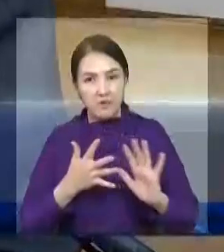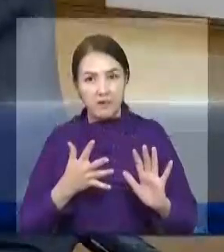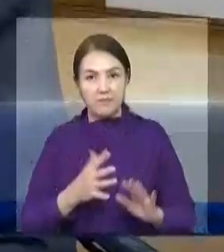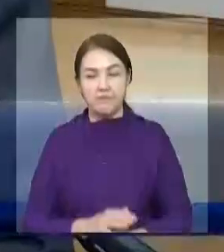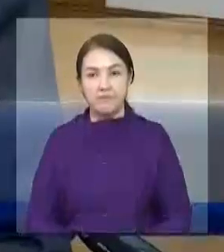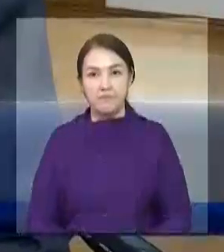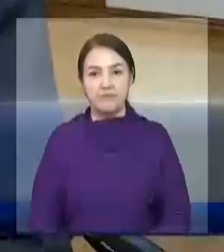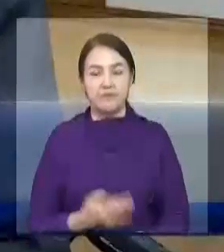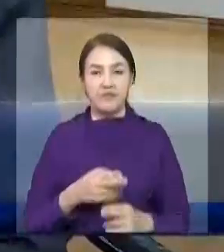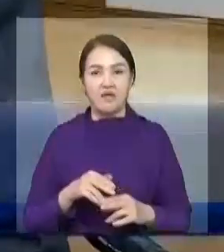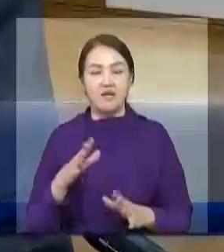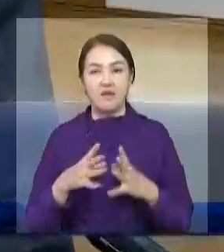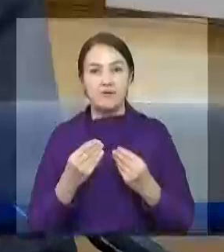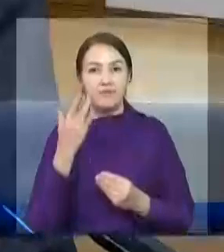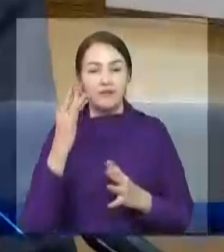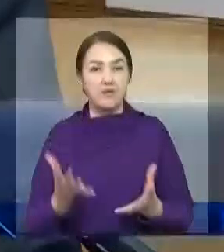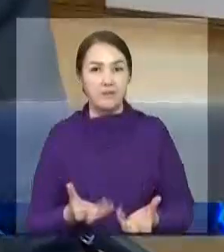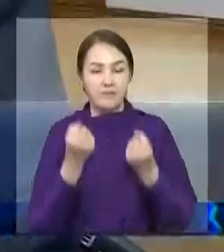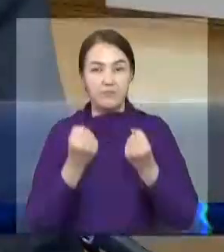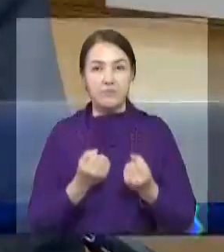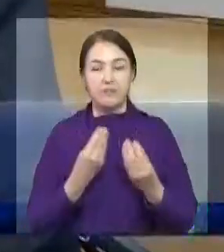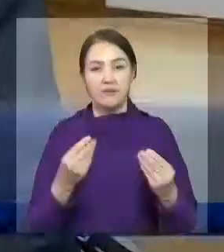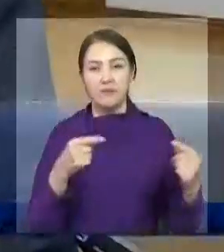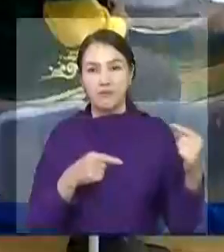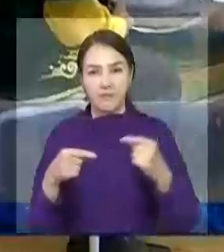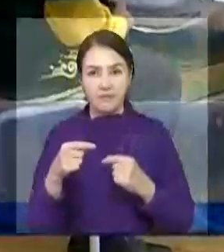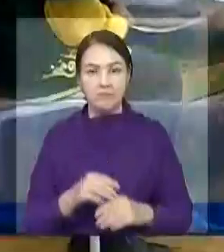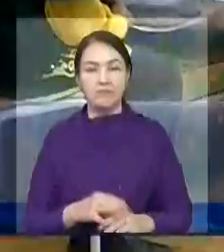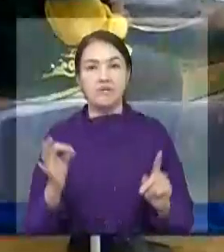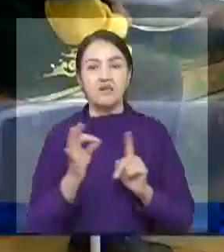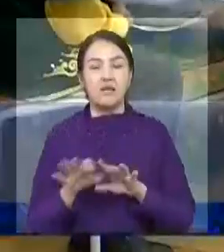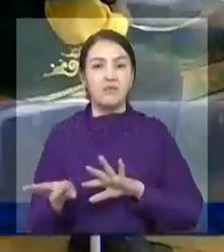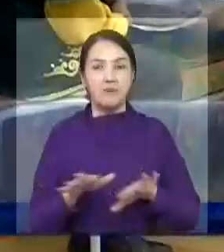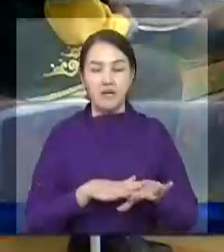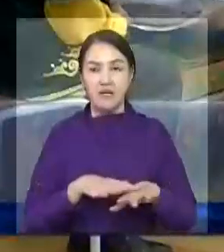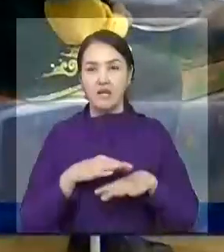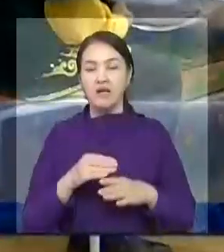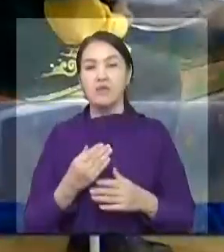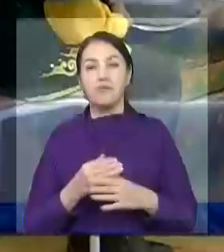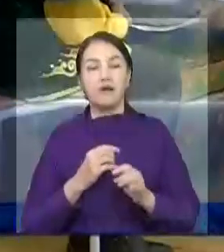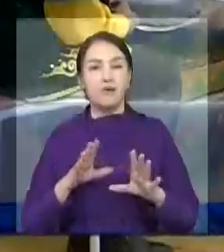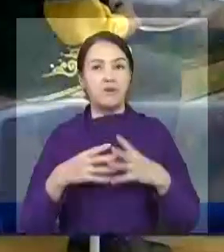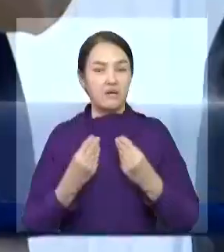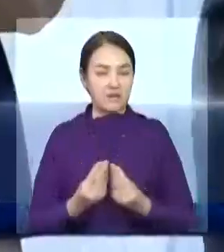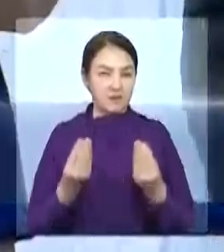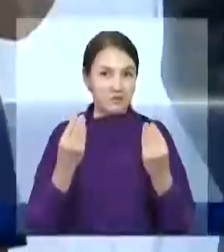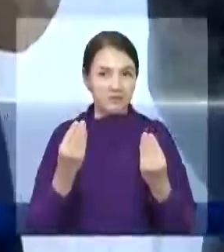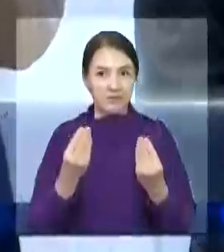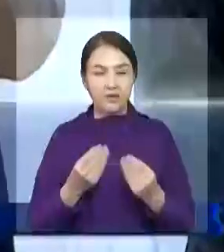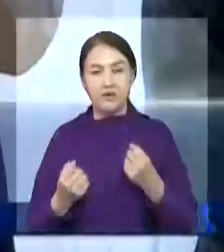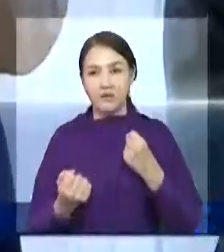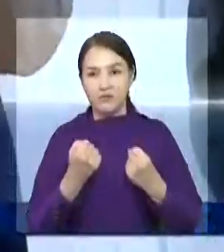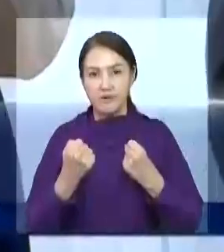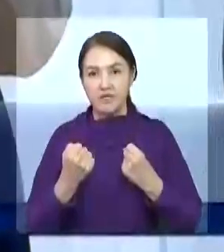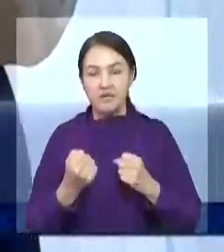уступки. Поэтому мы в семье всегда поддерживаем и ценим друг друга». Цель данного мероприятия – пропаганда семейных ценностей и